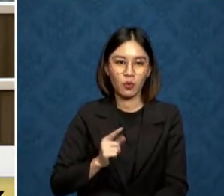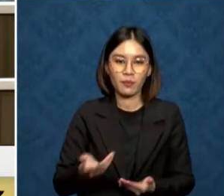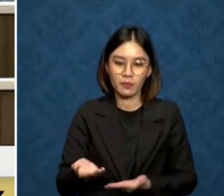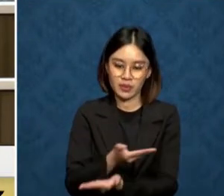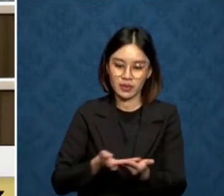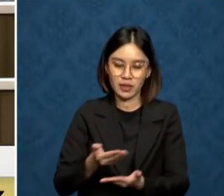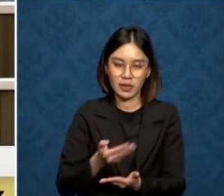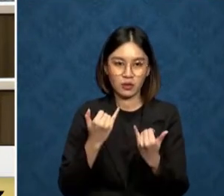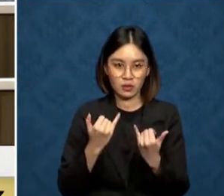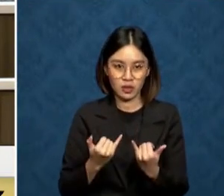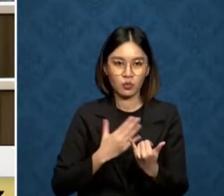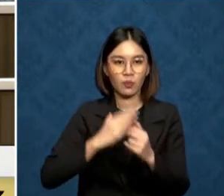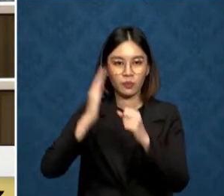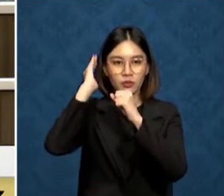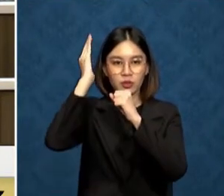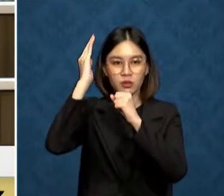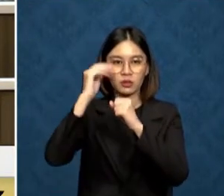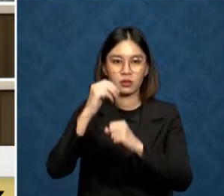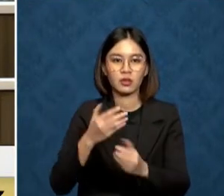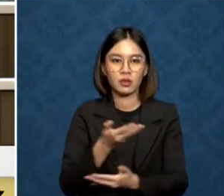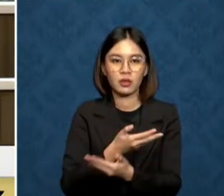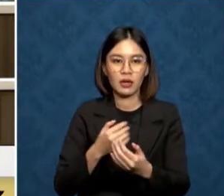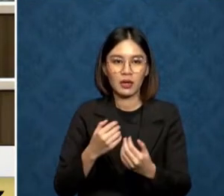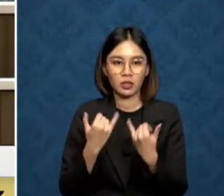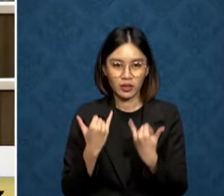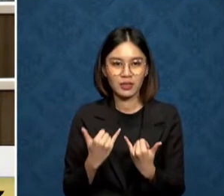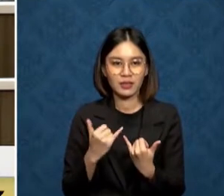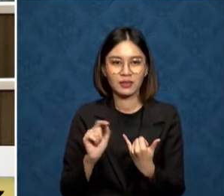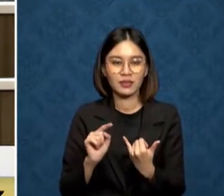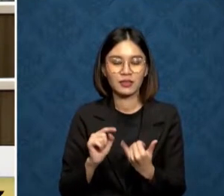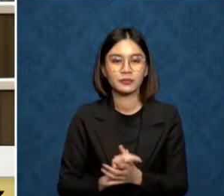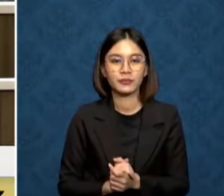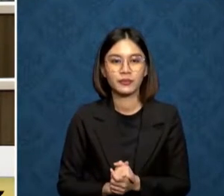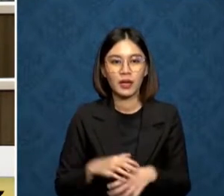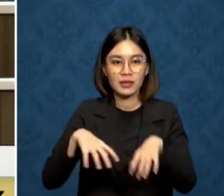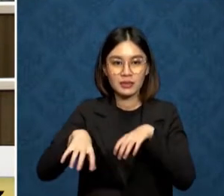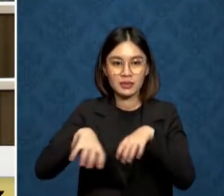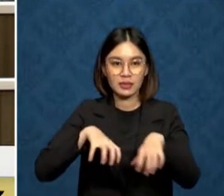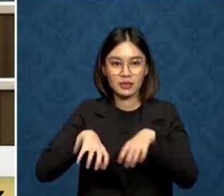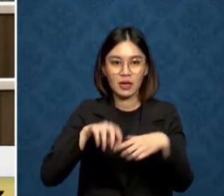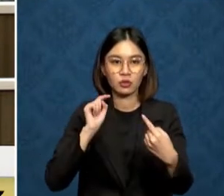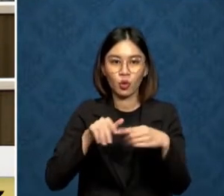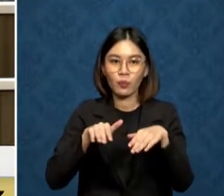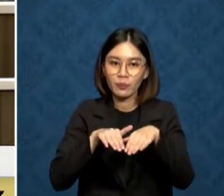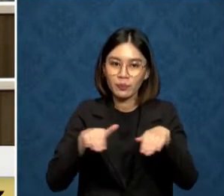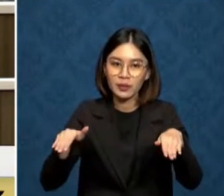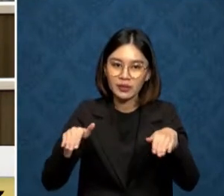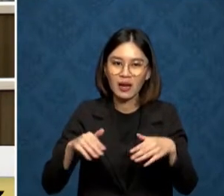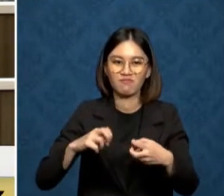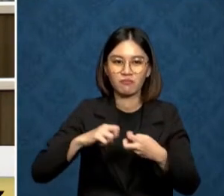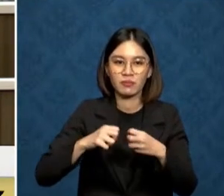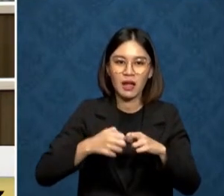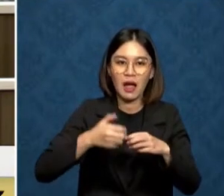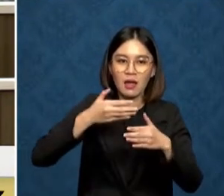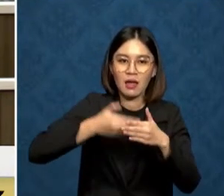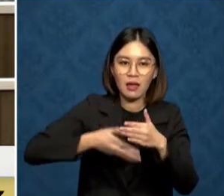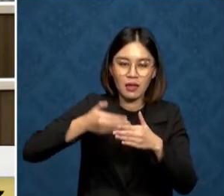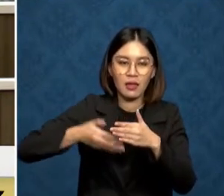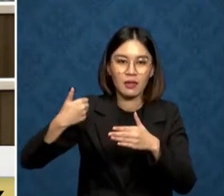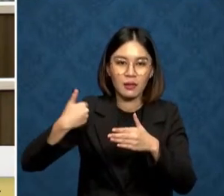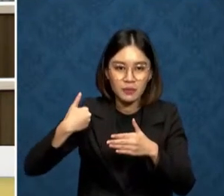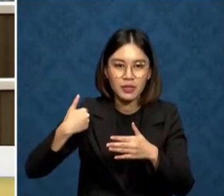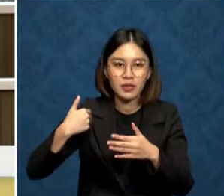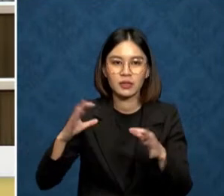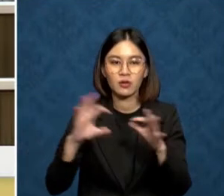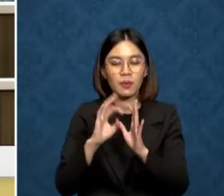จราทอภิปลายอยู่นี่นะครับเรานั้นจัดสันอยู่บนข้อจำกดและอปศั์ครัไมวจะเป็นข้อจำ